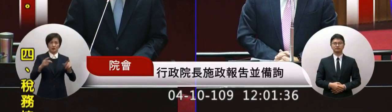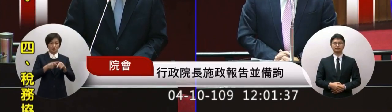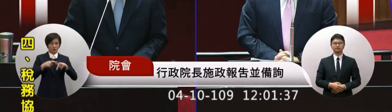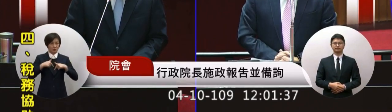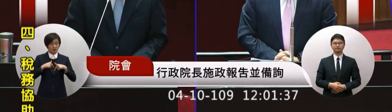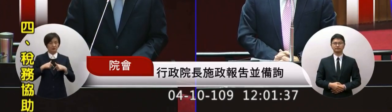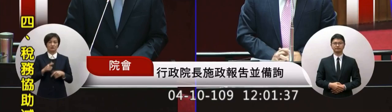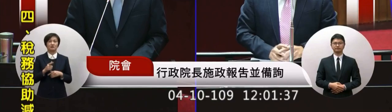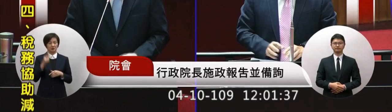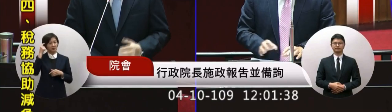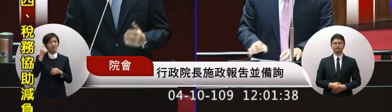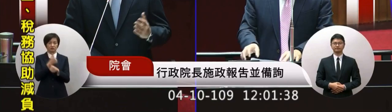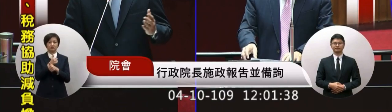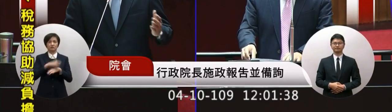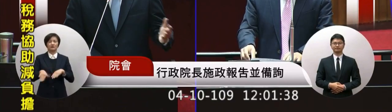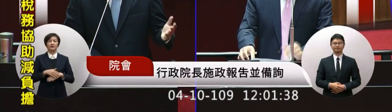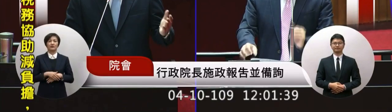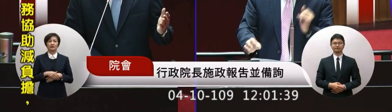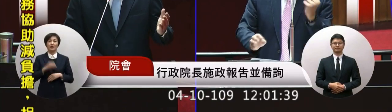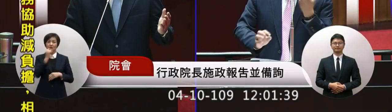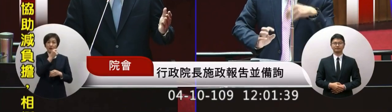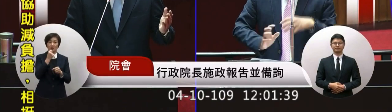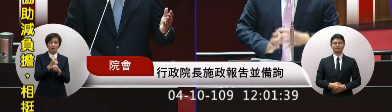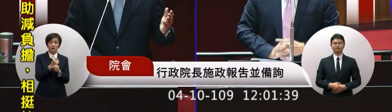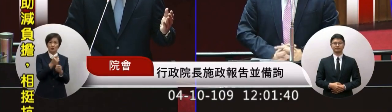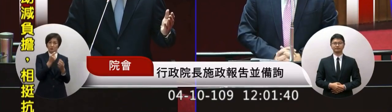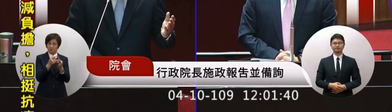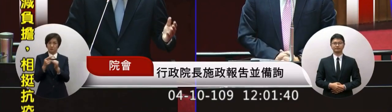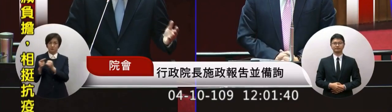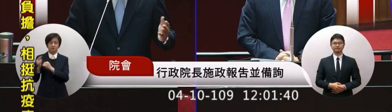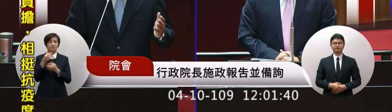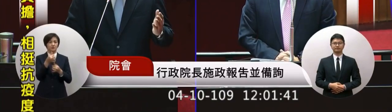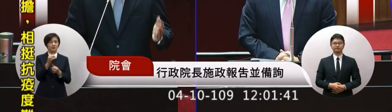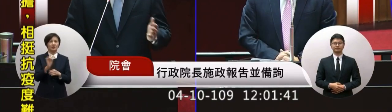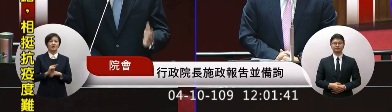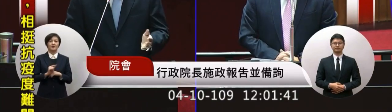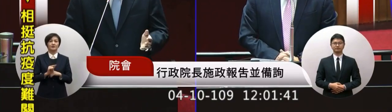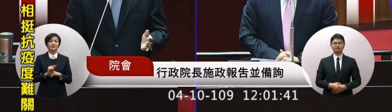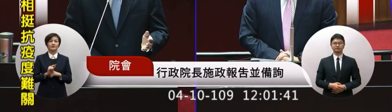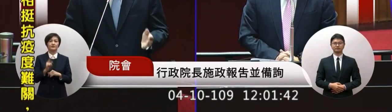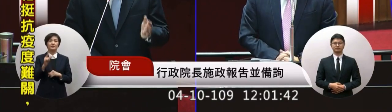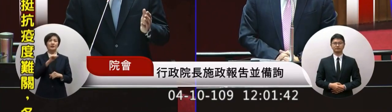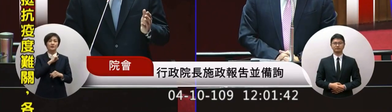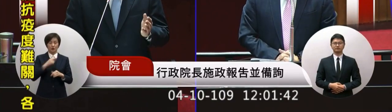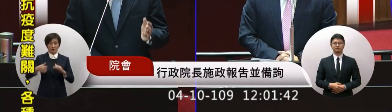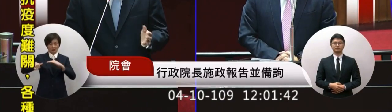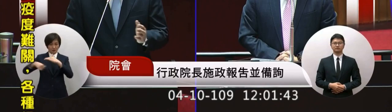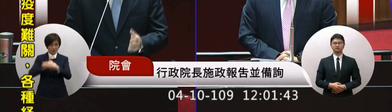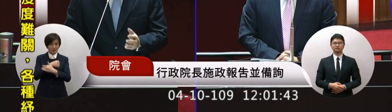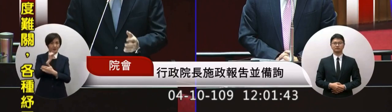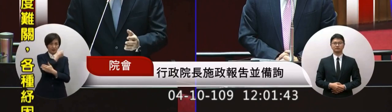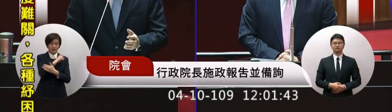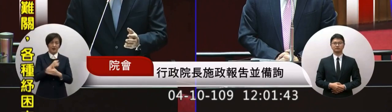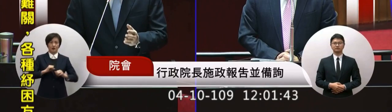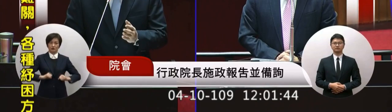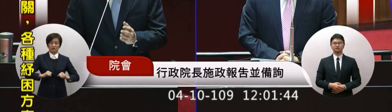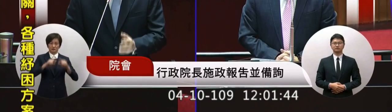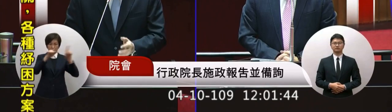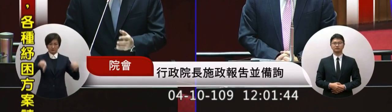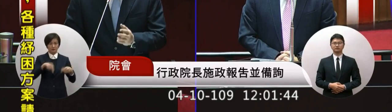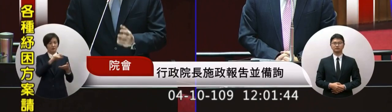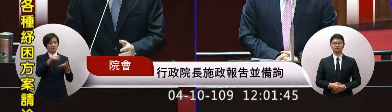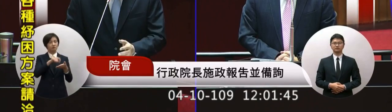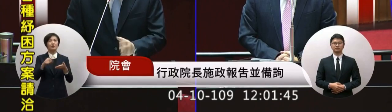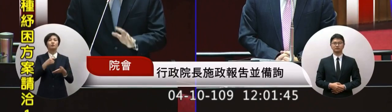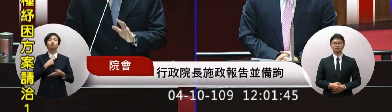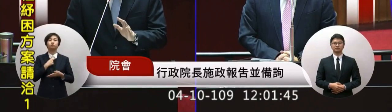到几点，第一个就是所有的这个入境的健康声明，还有这个居家检疫这